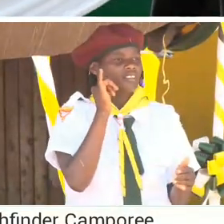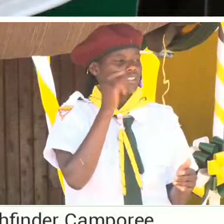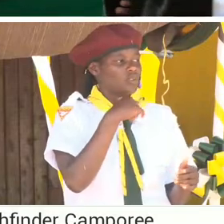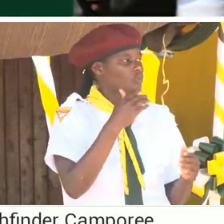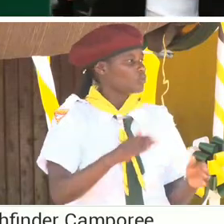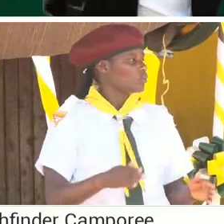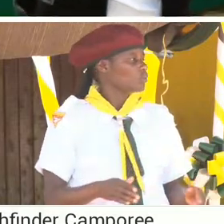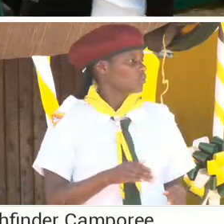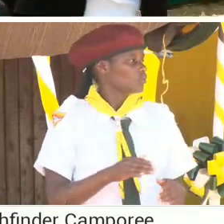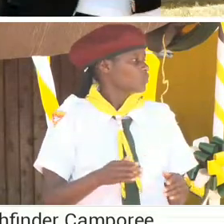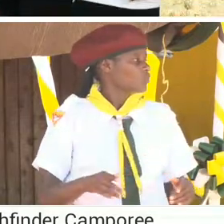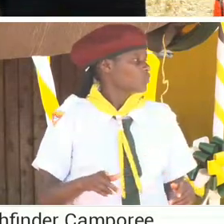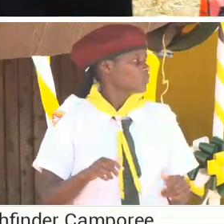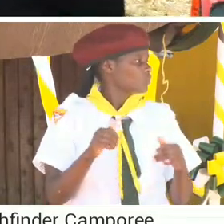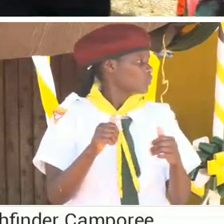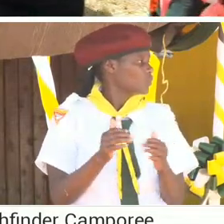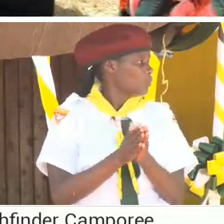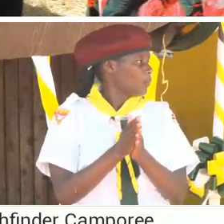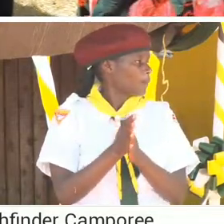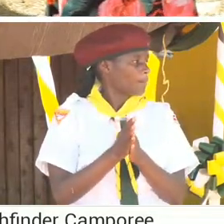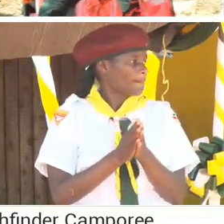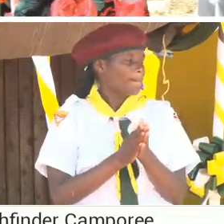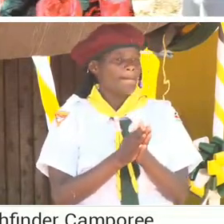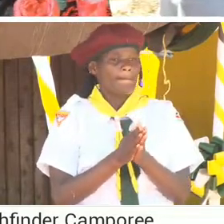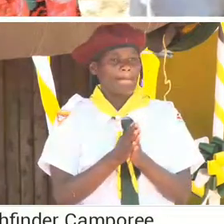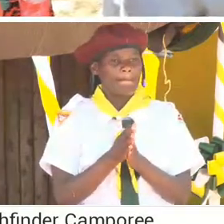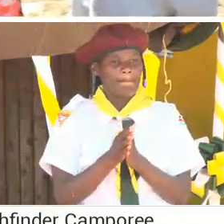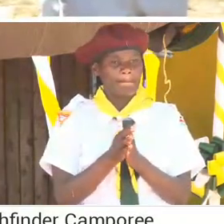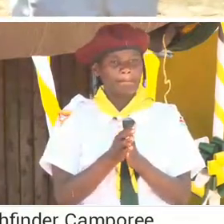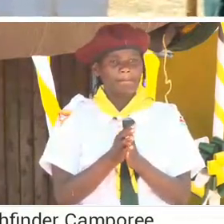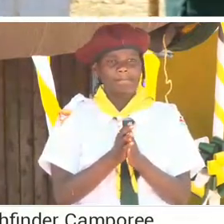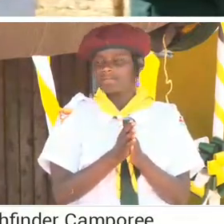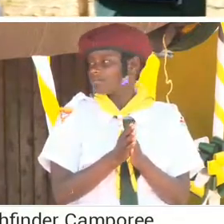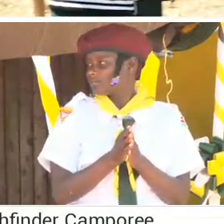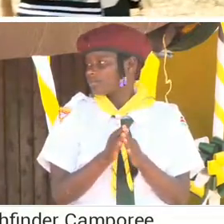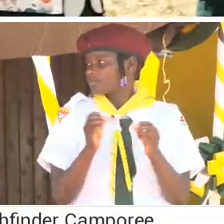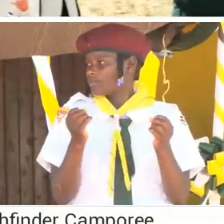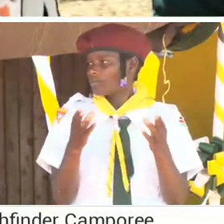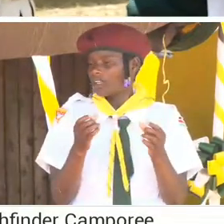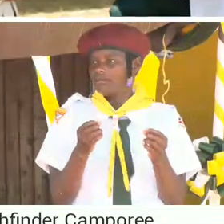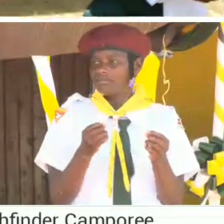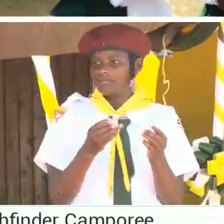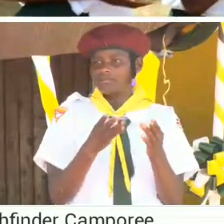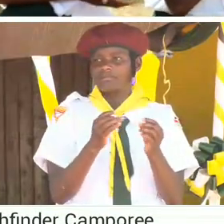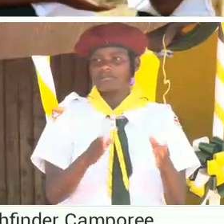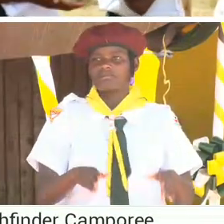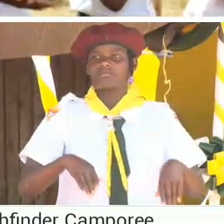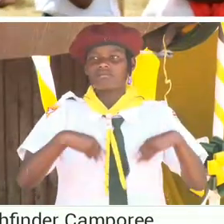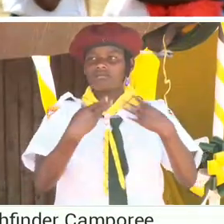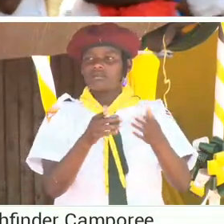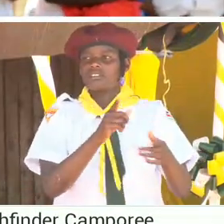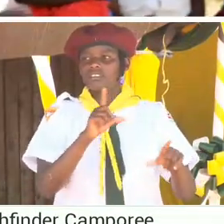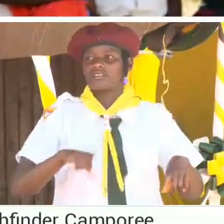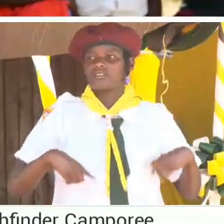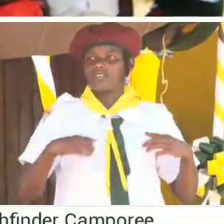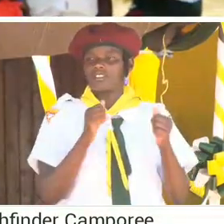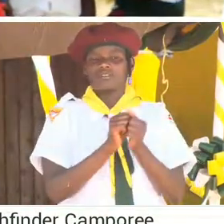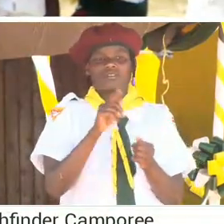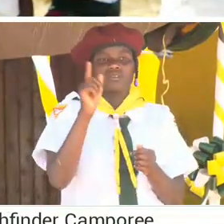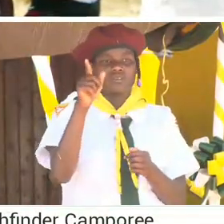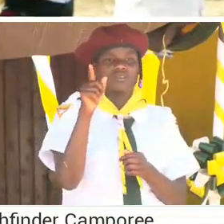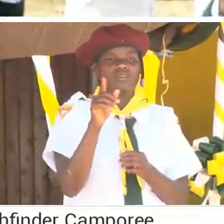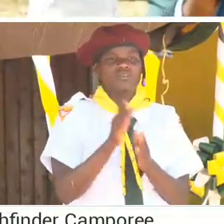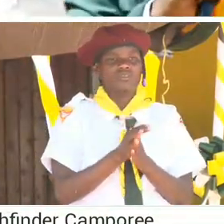waje hapa ili uone ni halisi wenzako wameanza upya na Yesu. Wenzako wametoa maisha kwa Yesu. Wewe unangoja